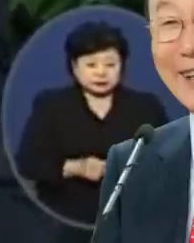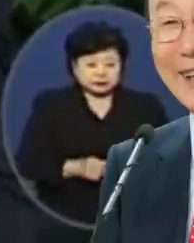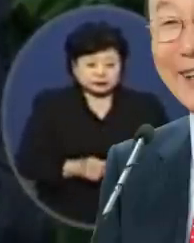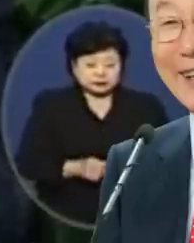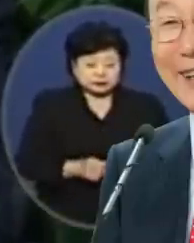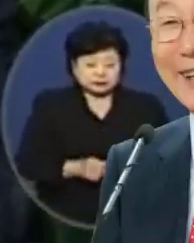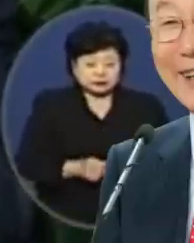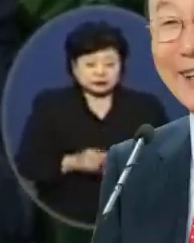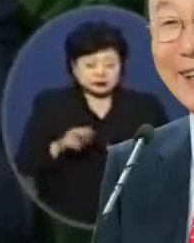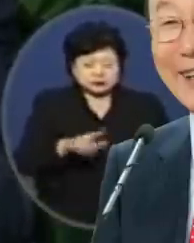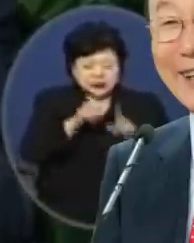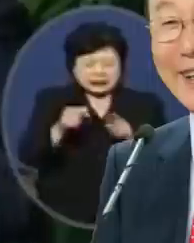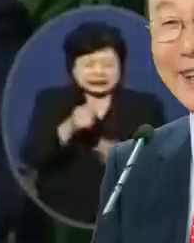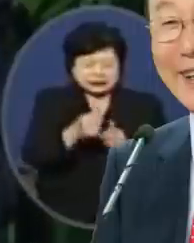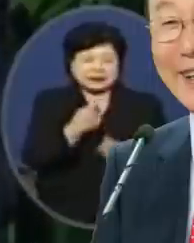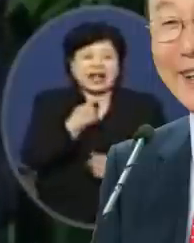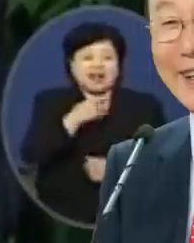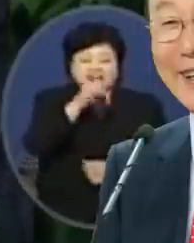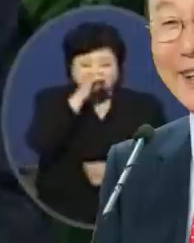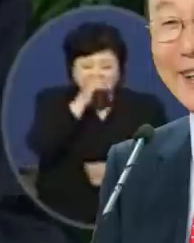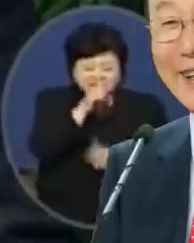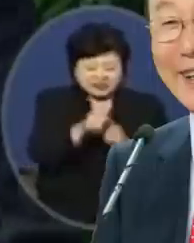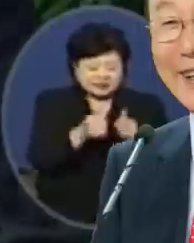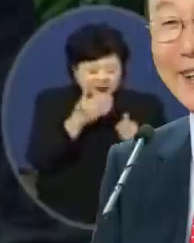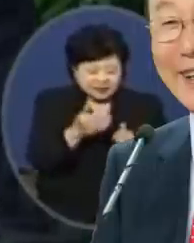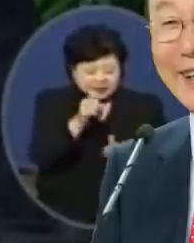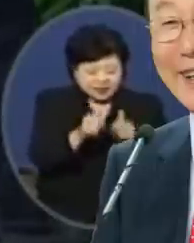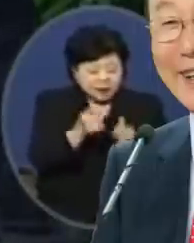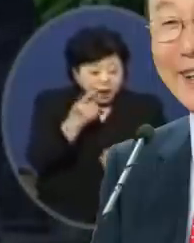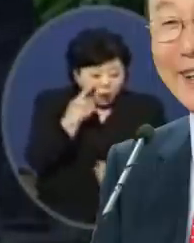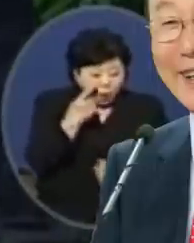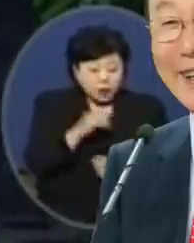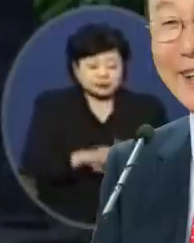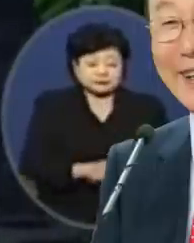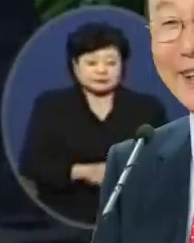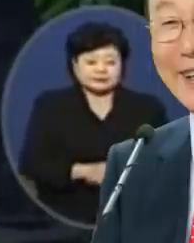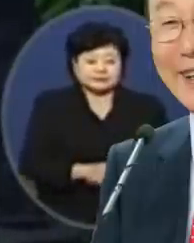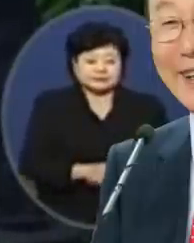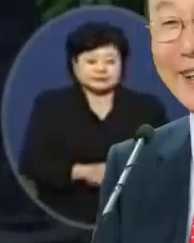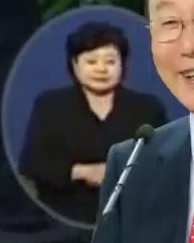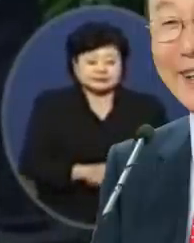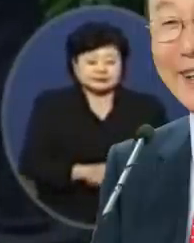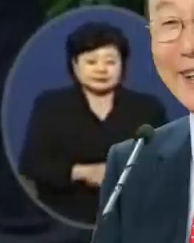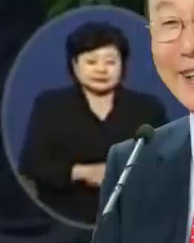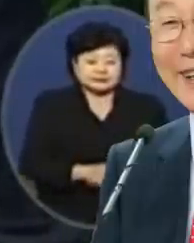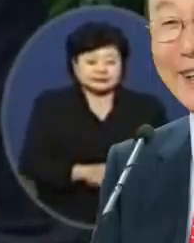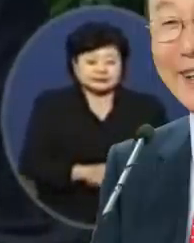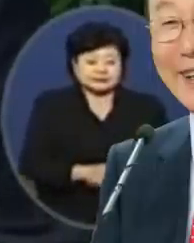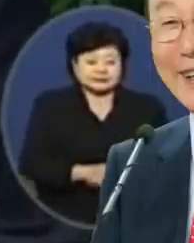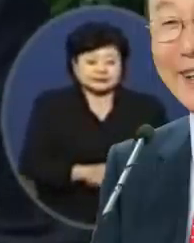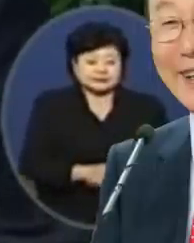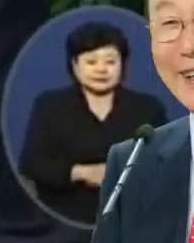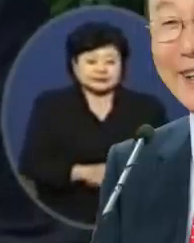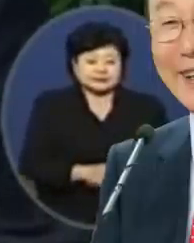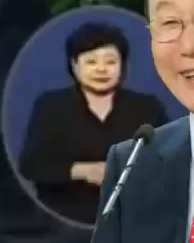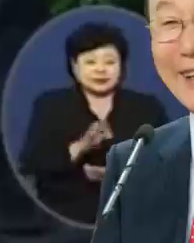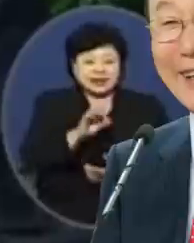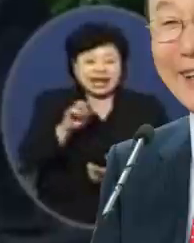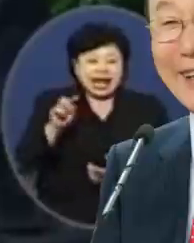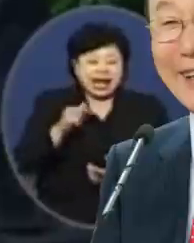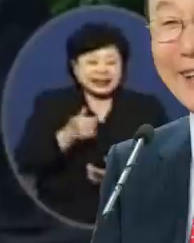지금까지 오면서 다 시험 당한 것입니다. 하나님이 시험을 배우시는데 거기에